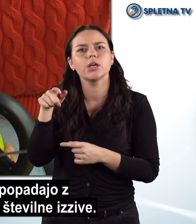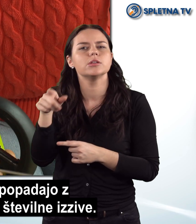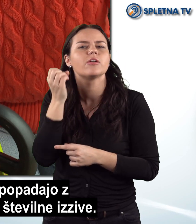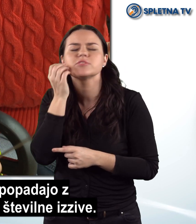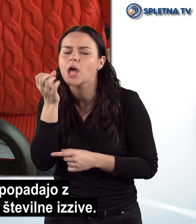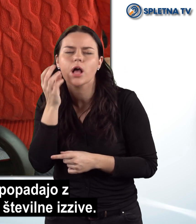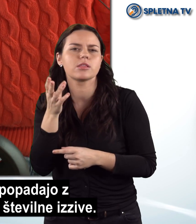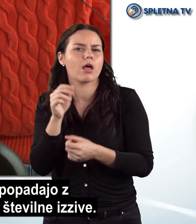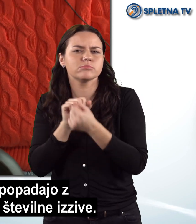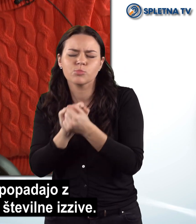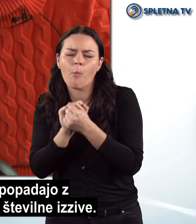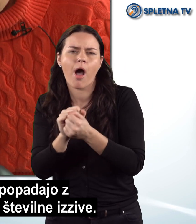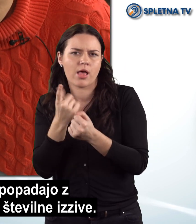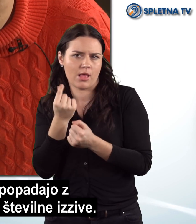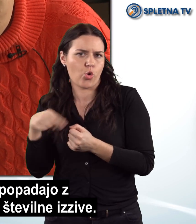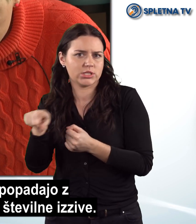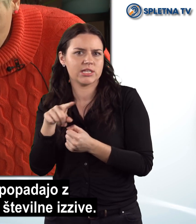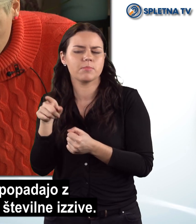in premagujejo številne izzive.